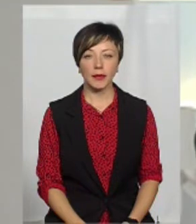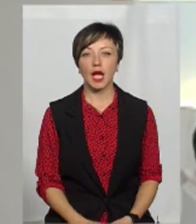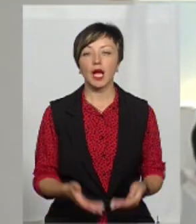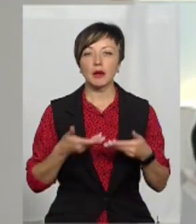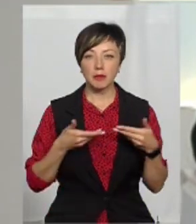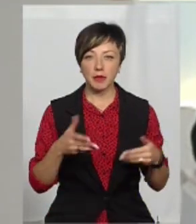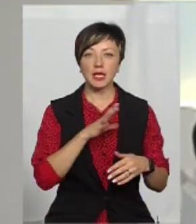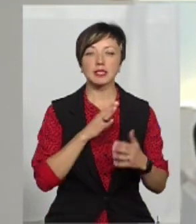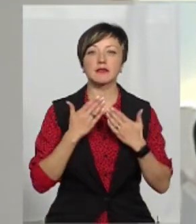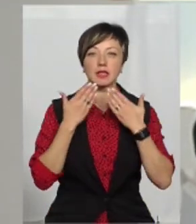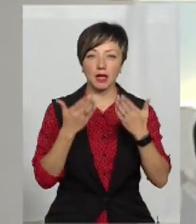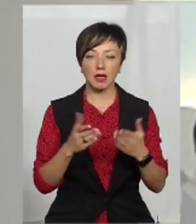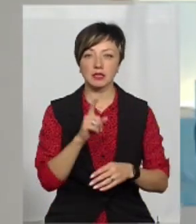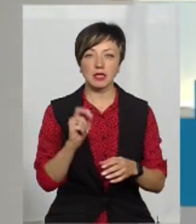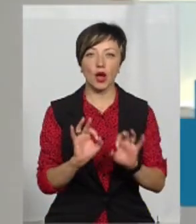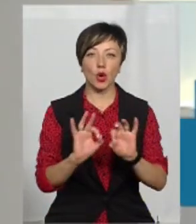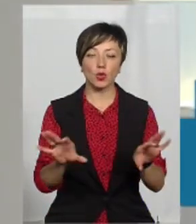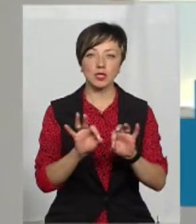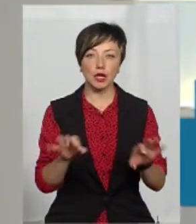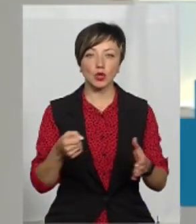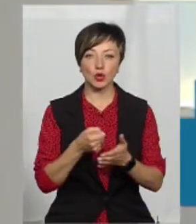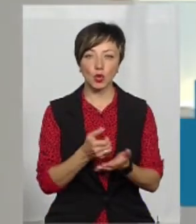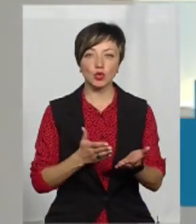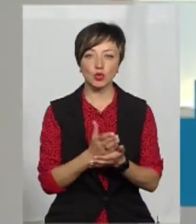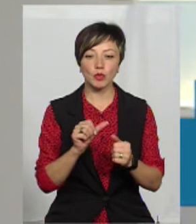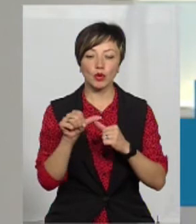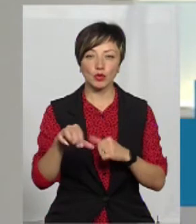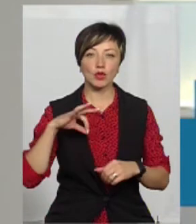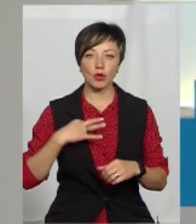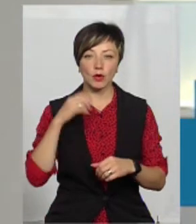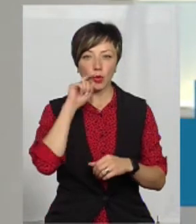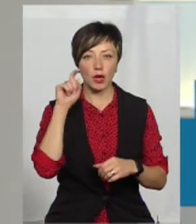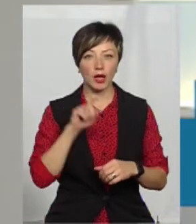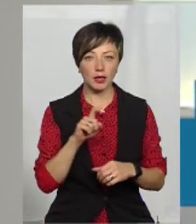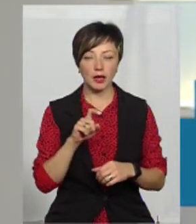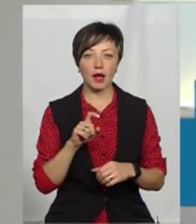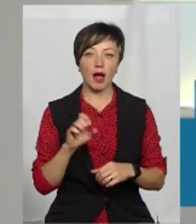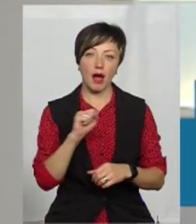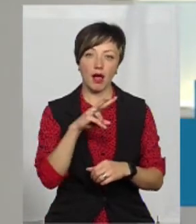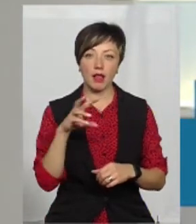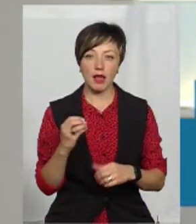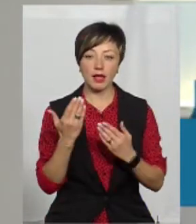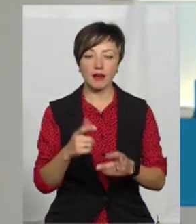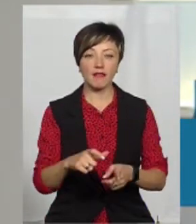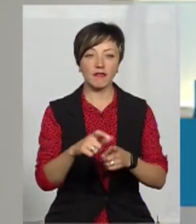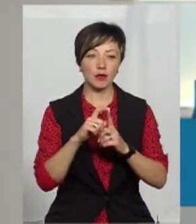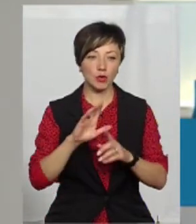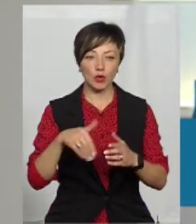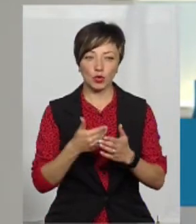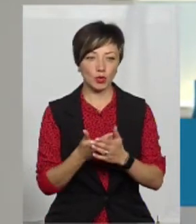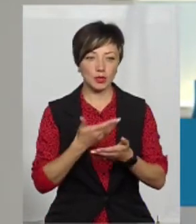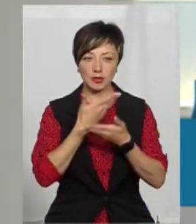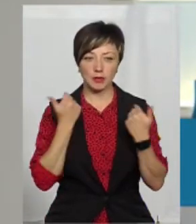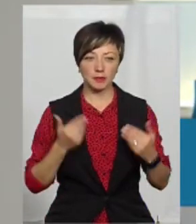Ми зверталися за роз'ясненнями до Служби зовнішньої розвідки України, проте їх відповіді досі до нас